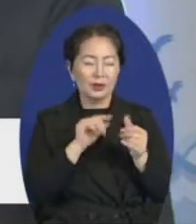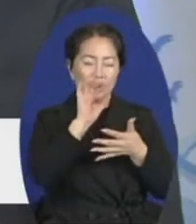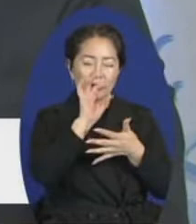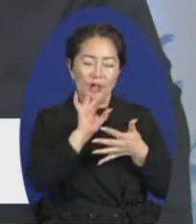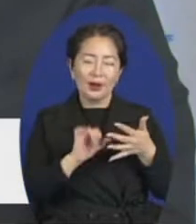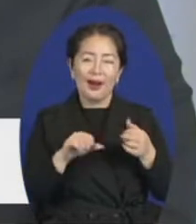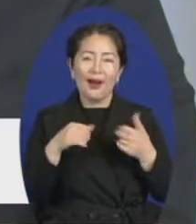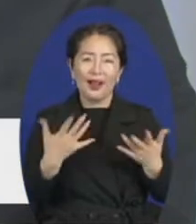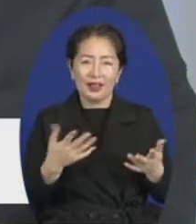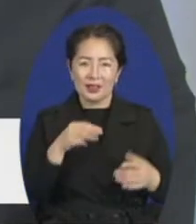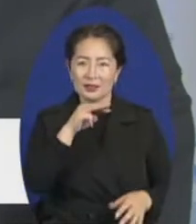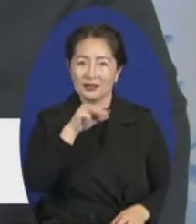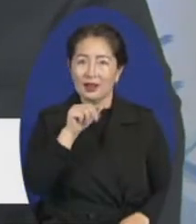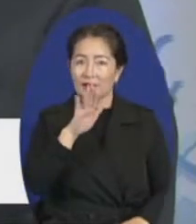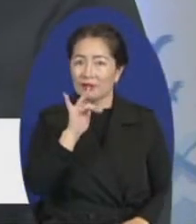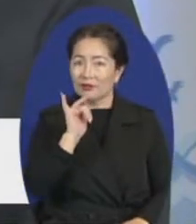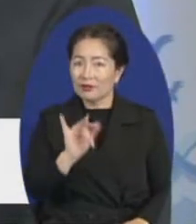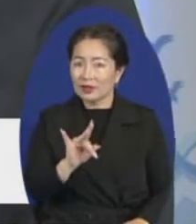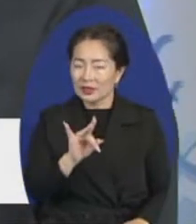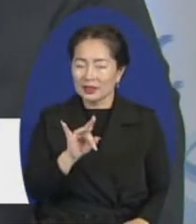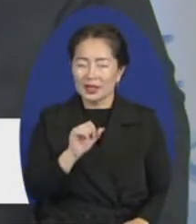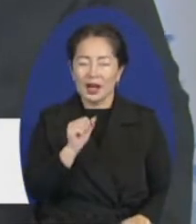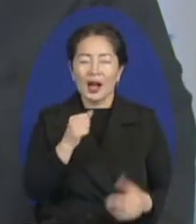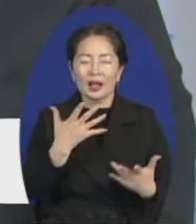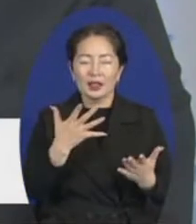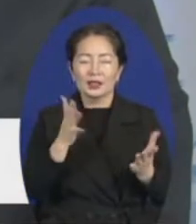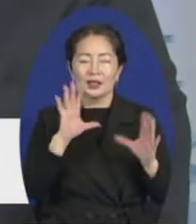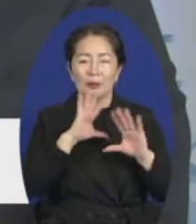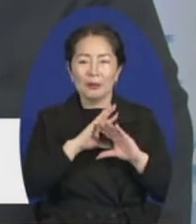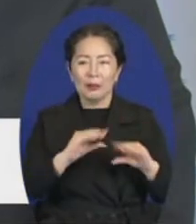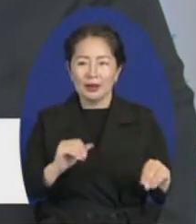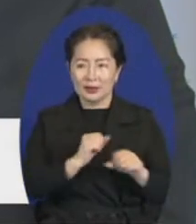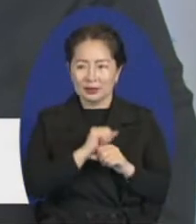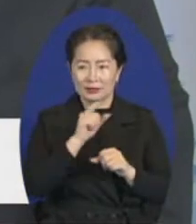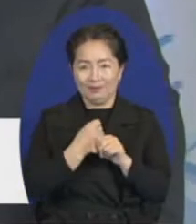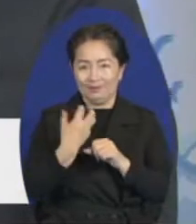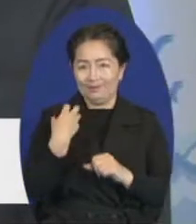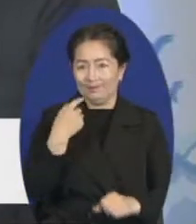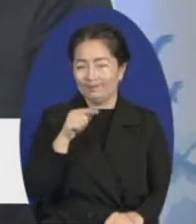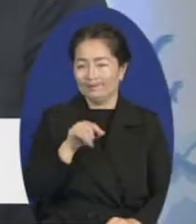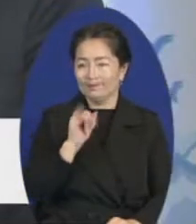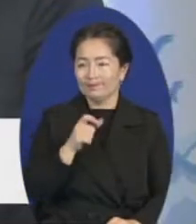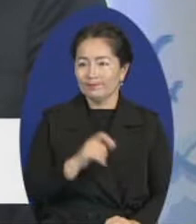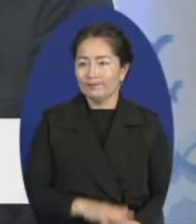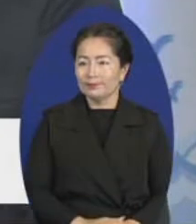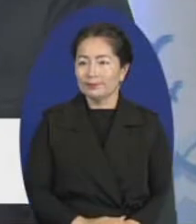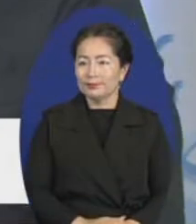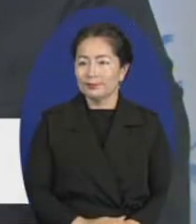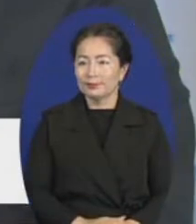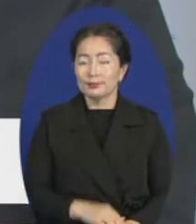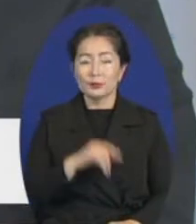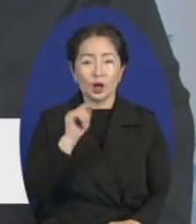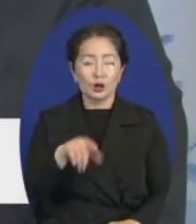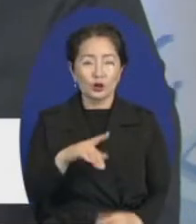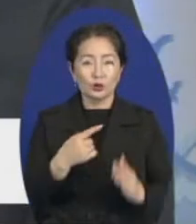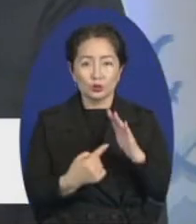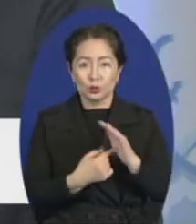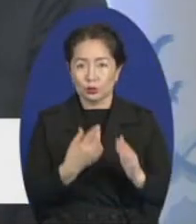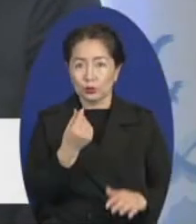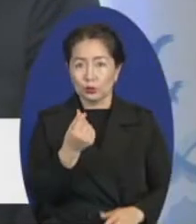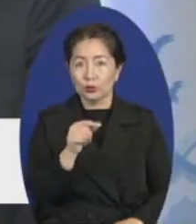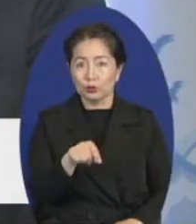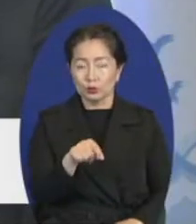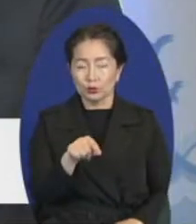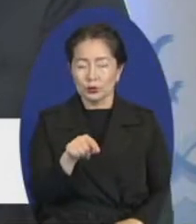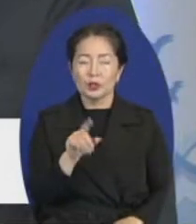төрлийн алдагдaltaй тээврүүдийн алдагдлыг багасгах асуудлыг бол байнга тавьжирдэг. А бид нэр энэ бол суурин